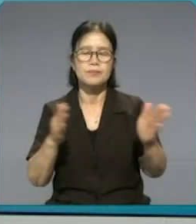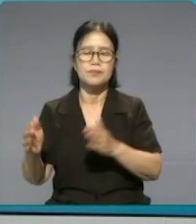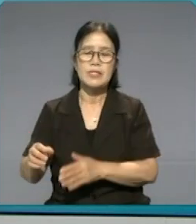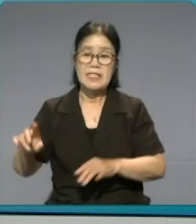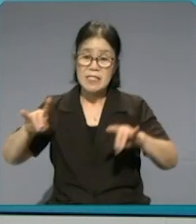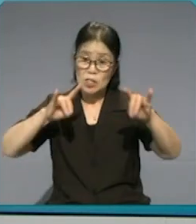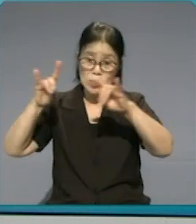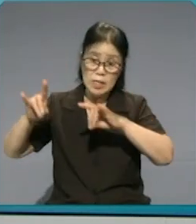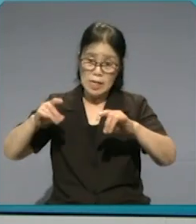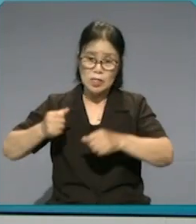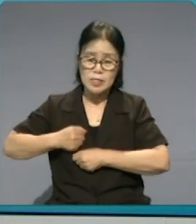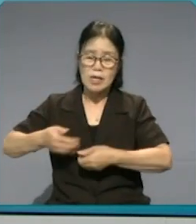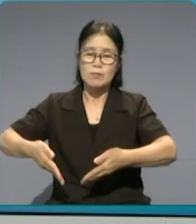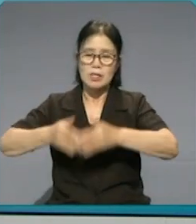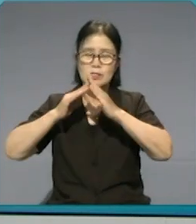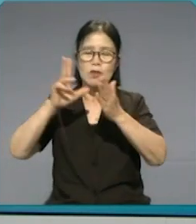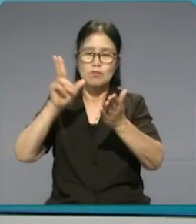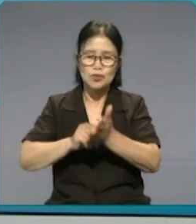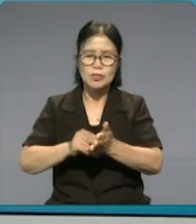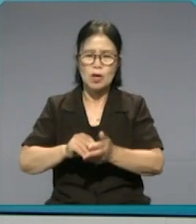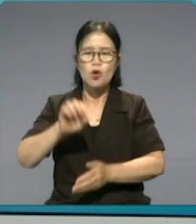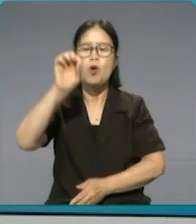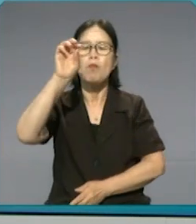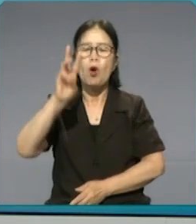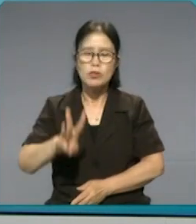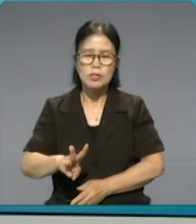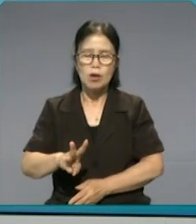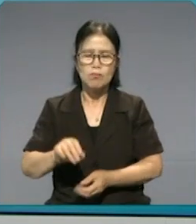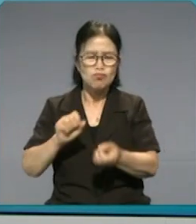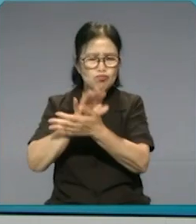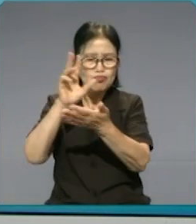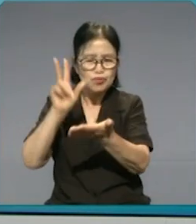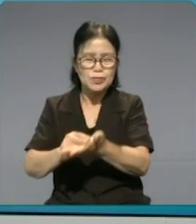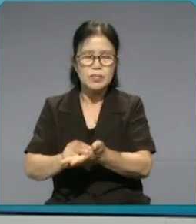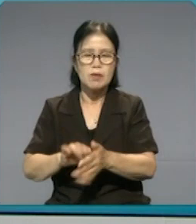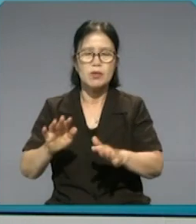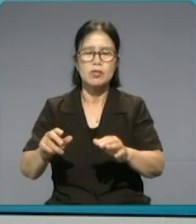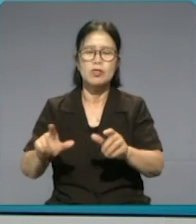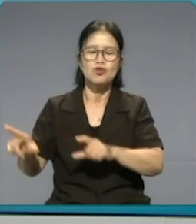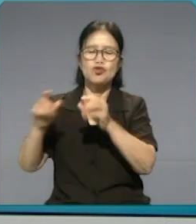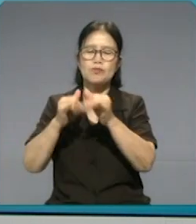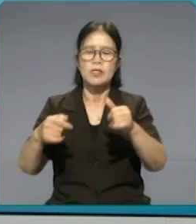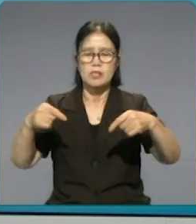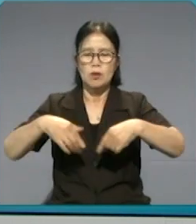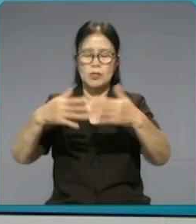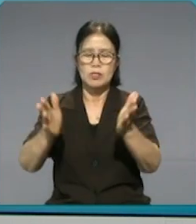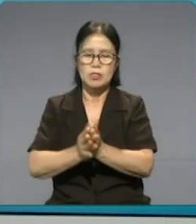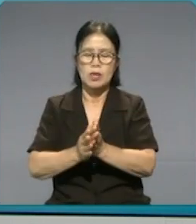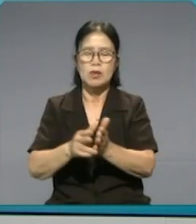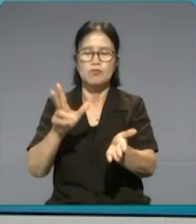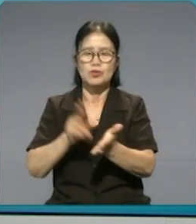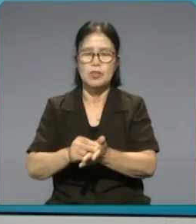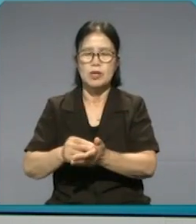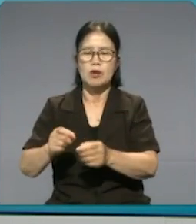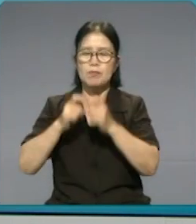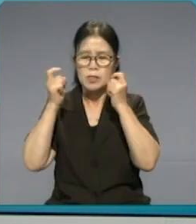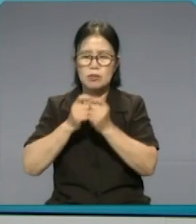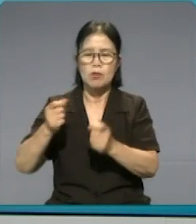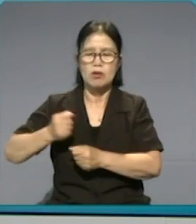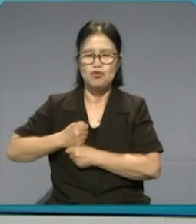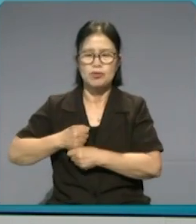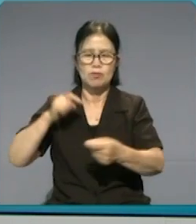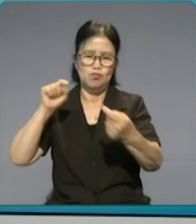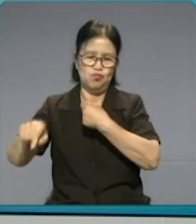드론 작전 사령부 창설 문제로 한동안 시끄러웠던 포천에서 이번에는 주민 협의체 문제로 민군이 불협화음을 빚고